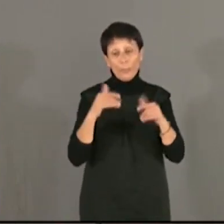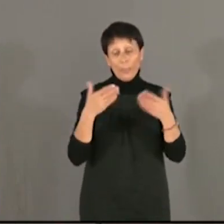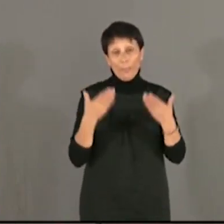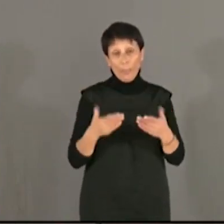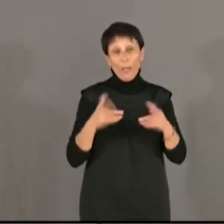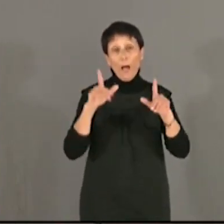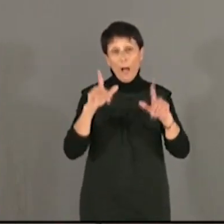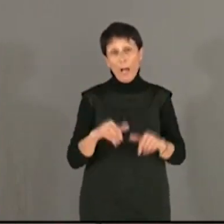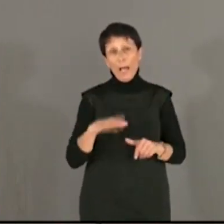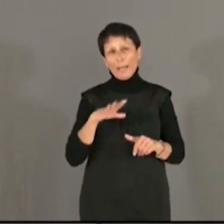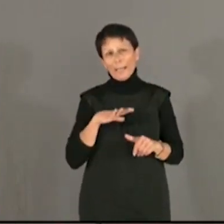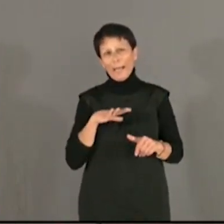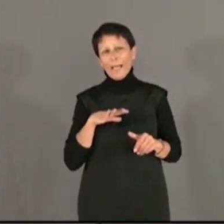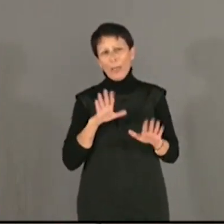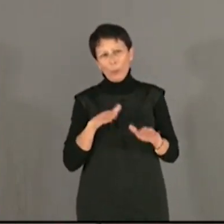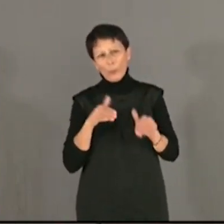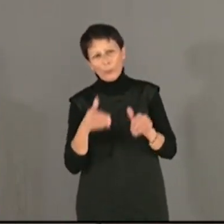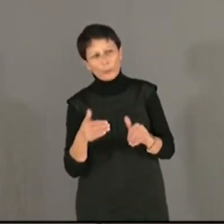constitue encore un peu quand même